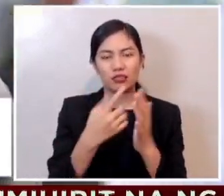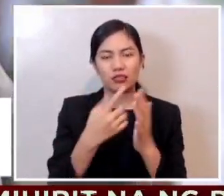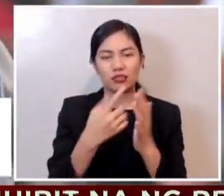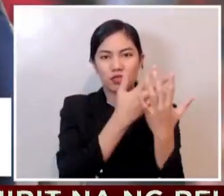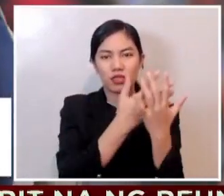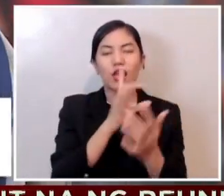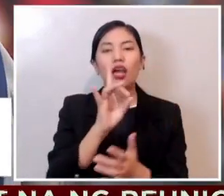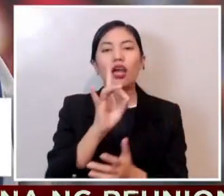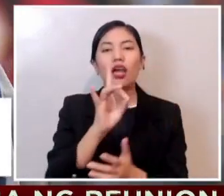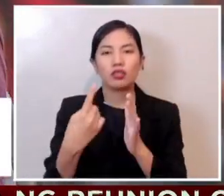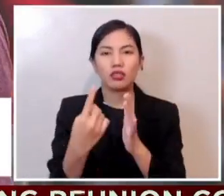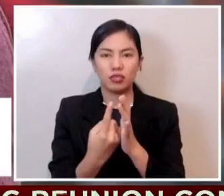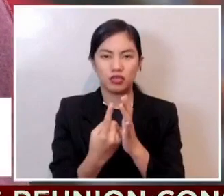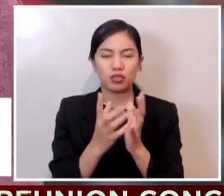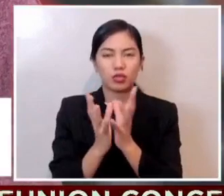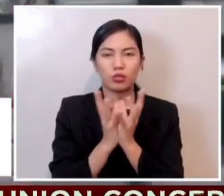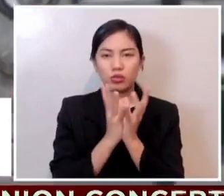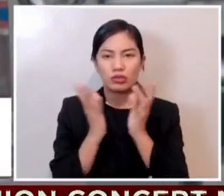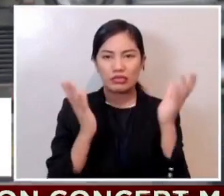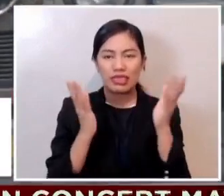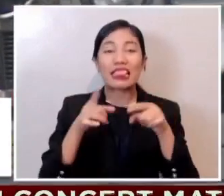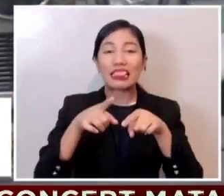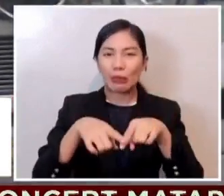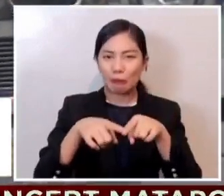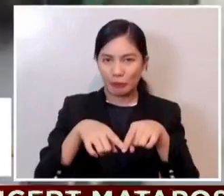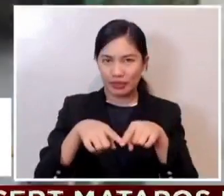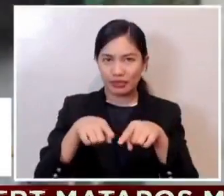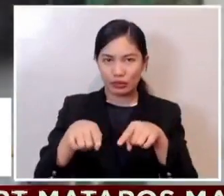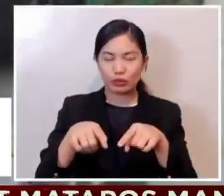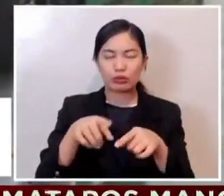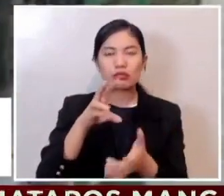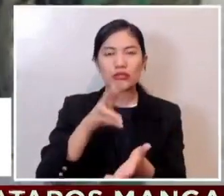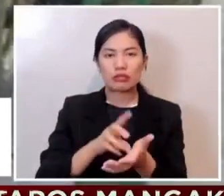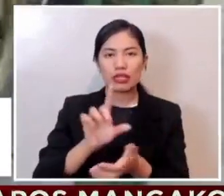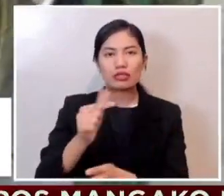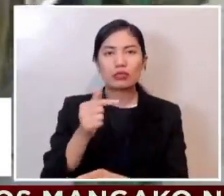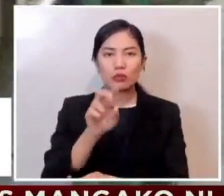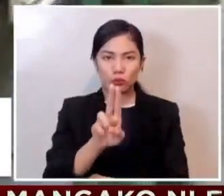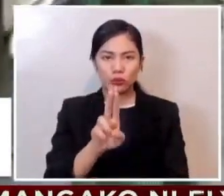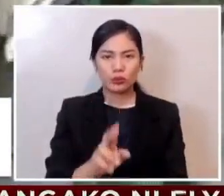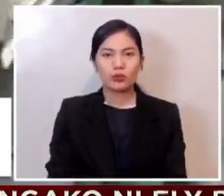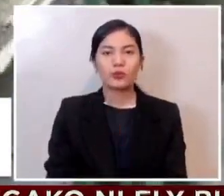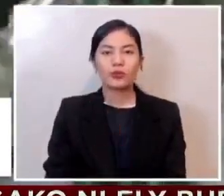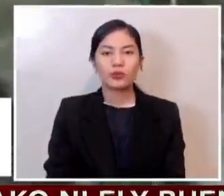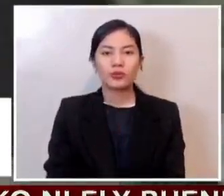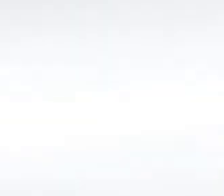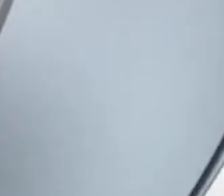service, depende sa lokal na pamahalaan. Zandro Ochona, ABS-CBN News.